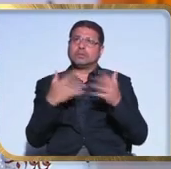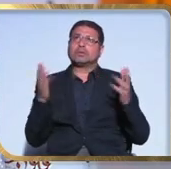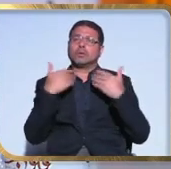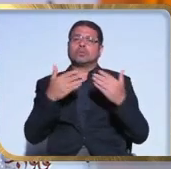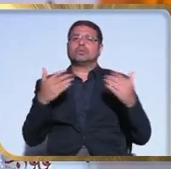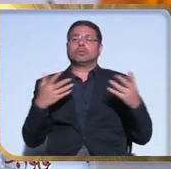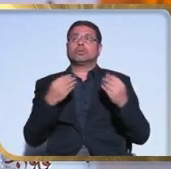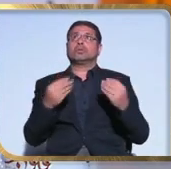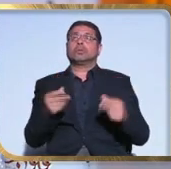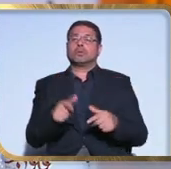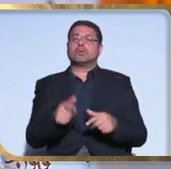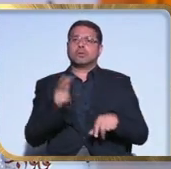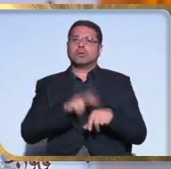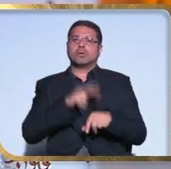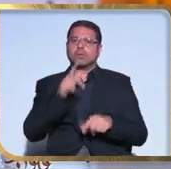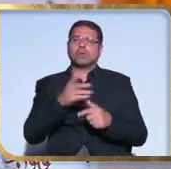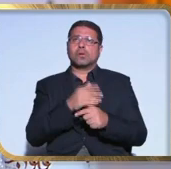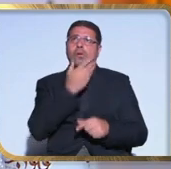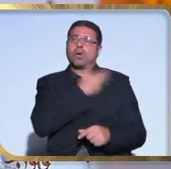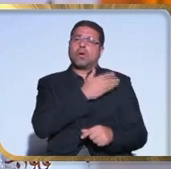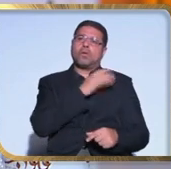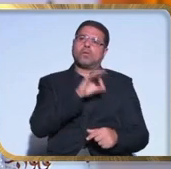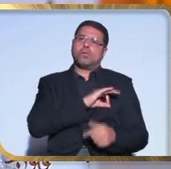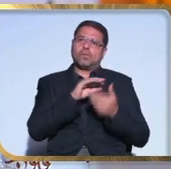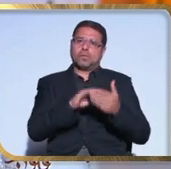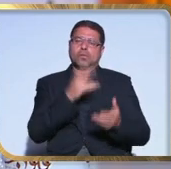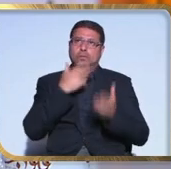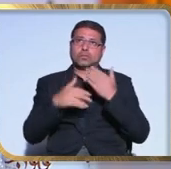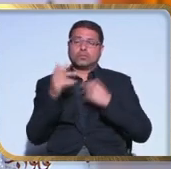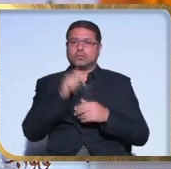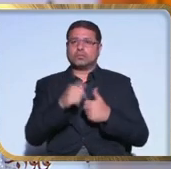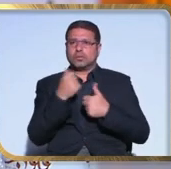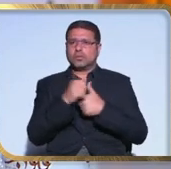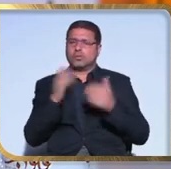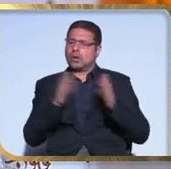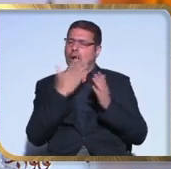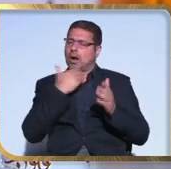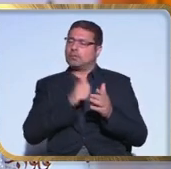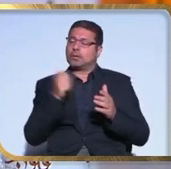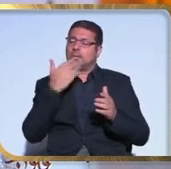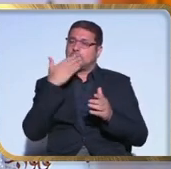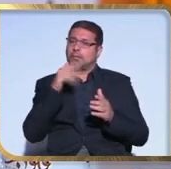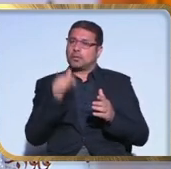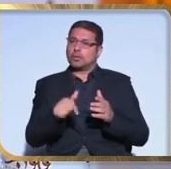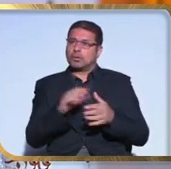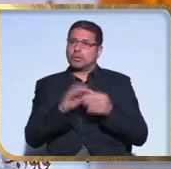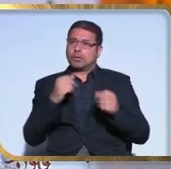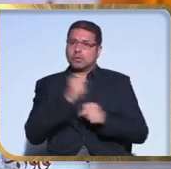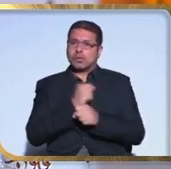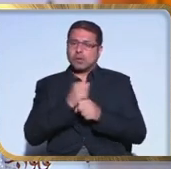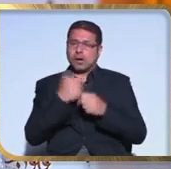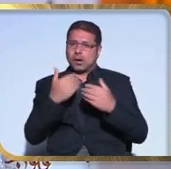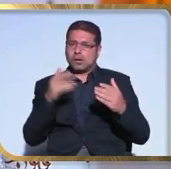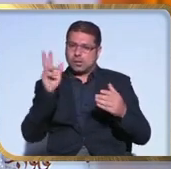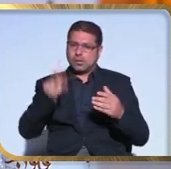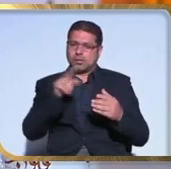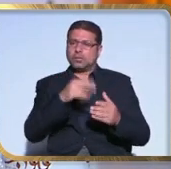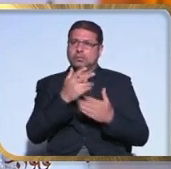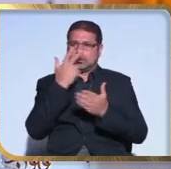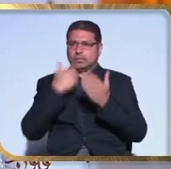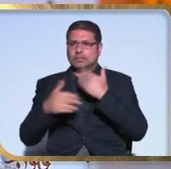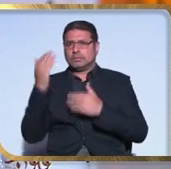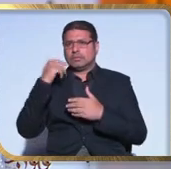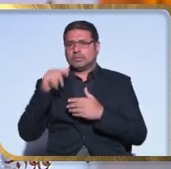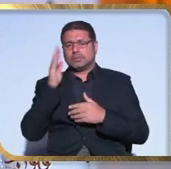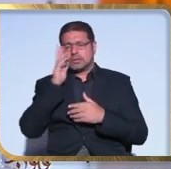بنوافل كثيره حتى يغفر له ما سابق ما قصر فيه جميل طب من باب اولى بقى وانا بدي النوافل اقض ما فاتني